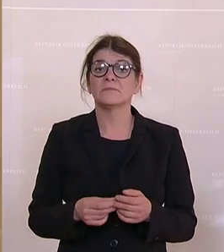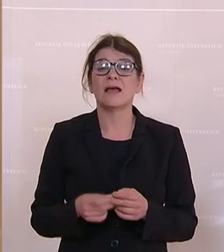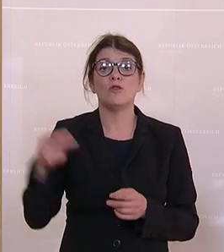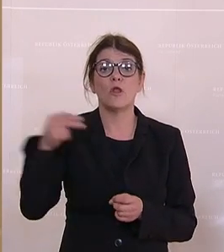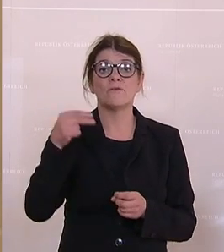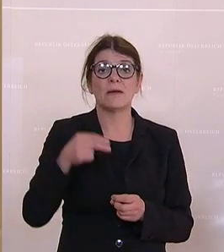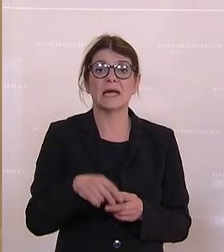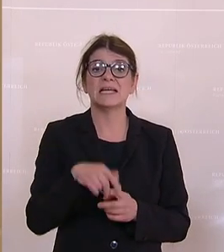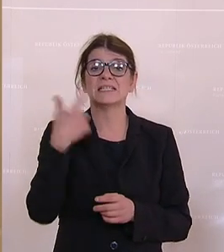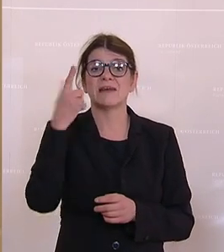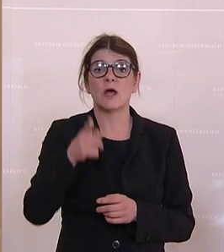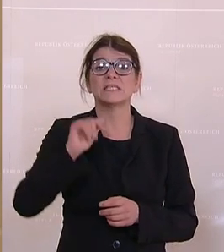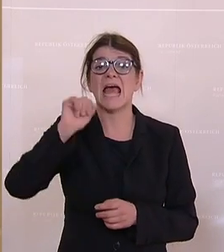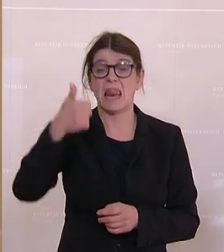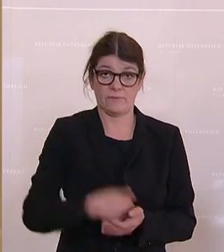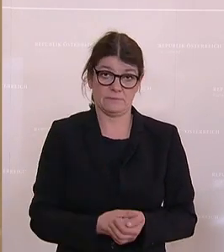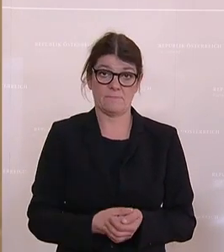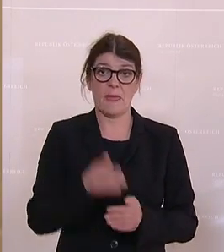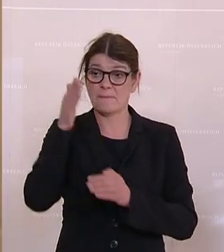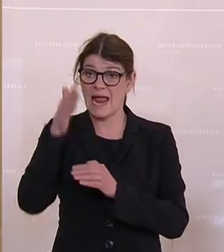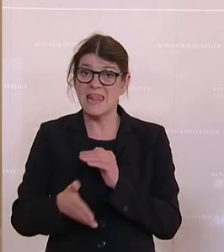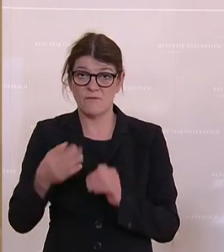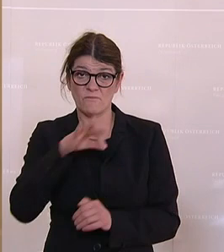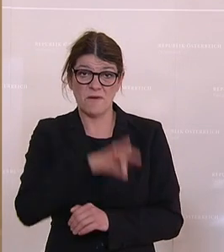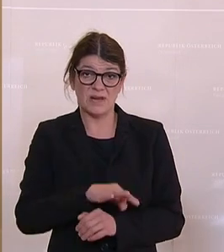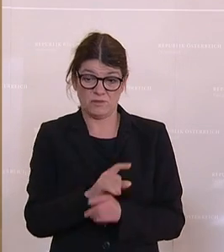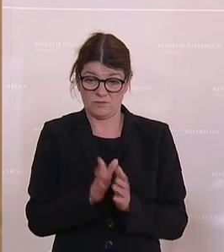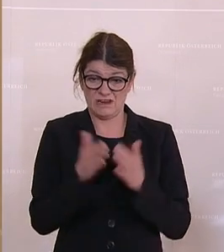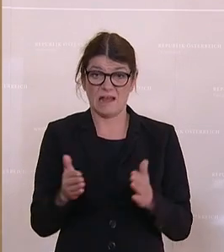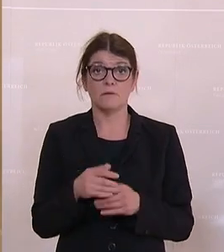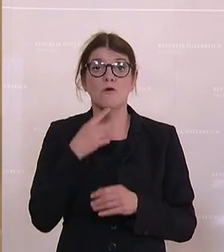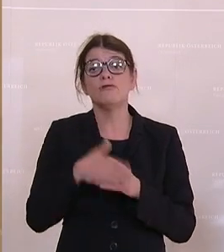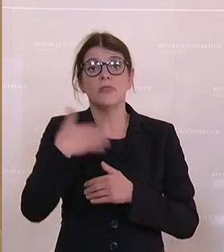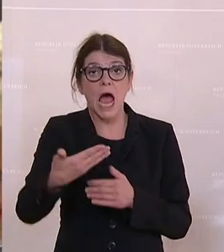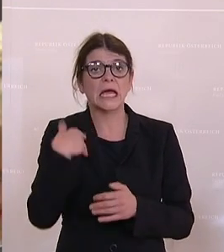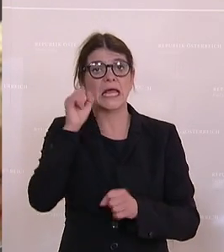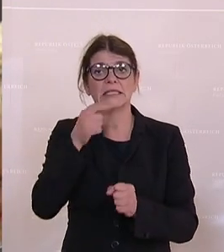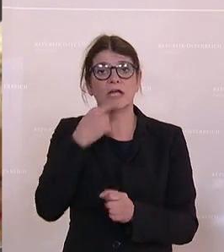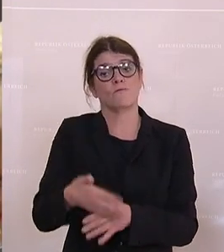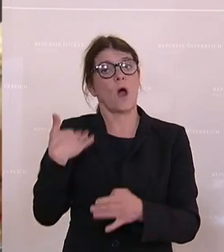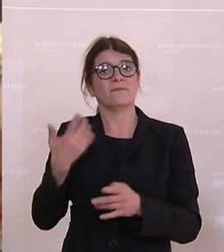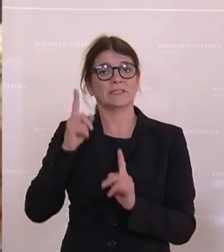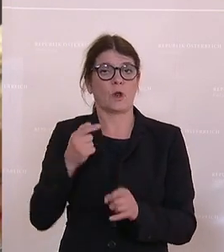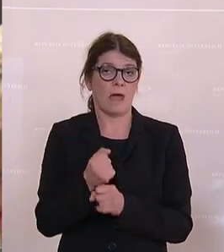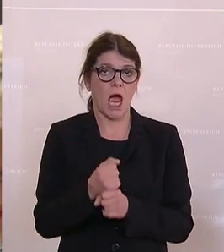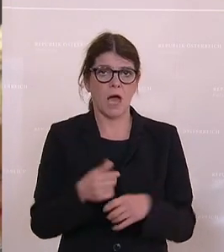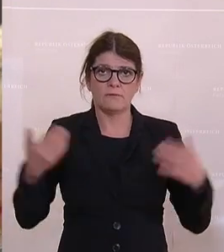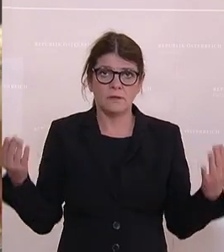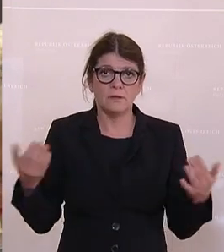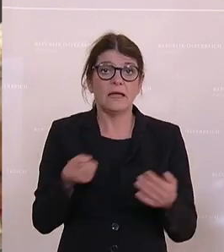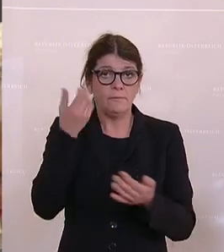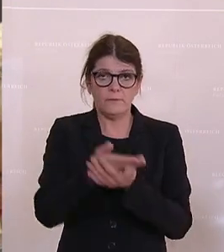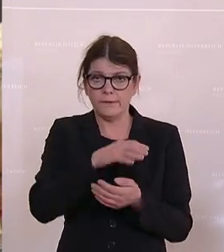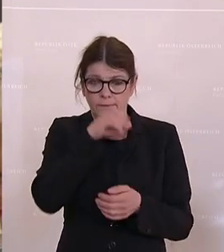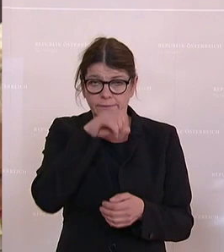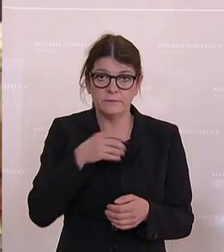November 2011, am Ende der Verpflichtungsperiode. Da hätte man dann im Nachhinein sagen können, was man hätte machen können. Das Ergebnis war,